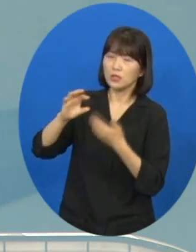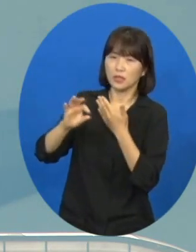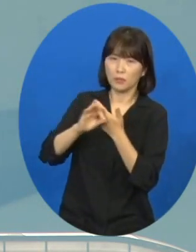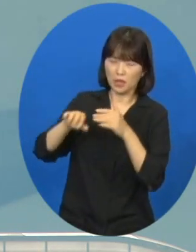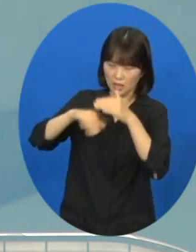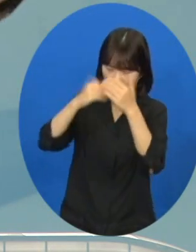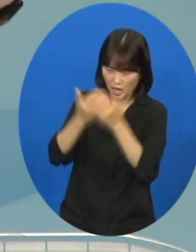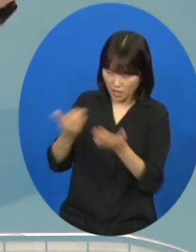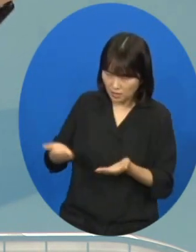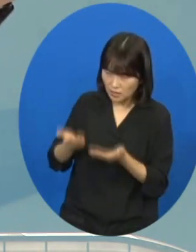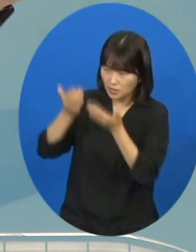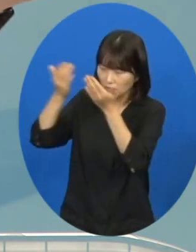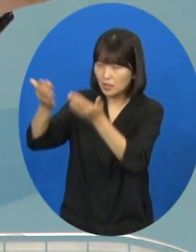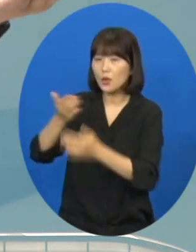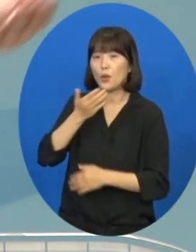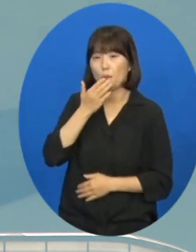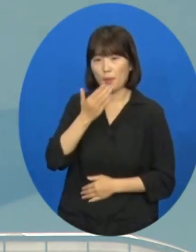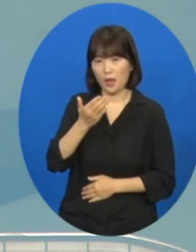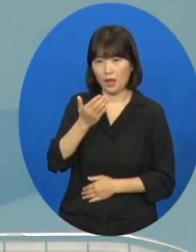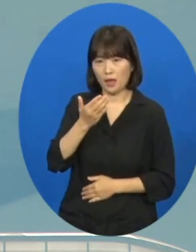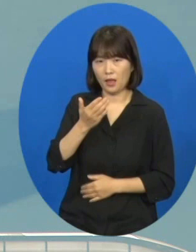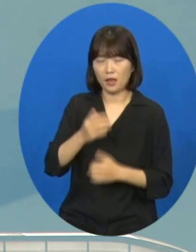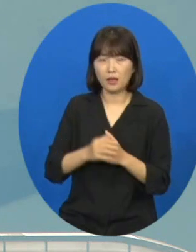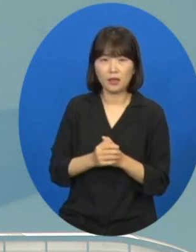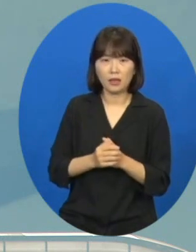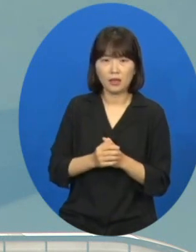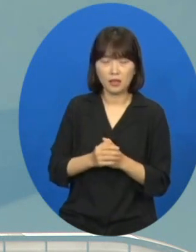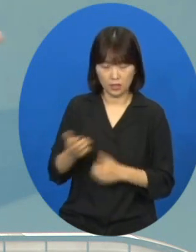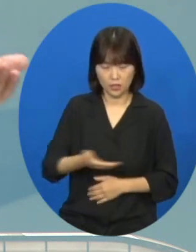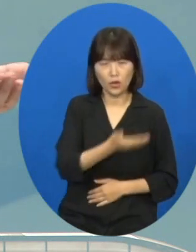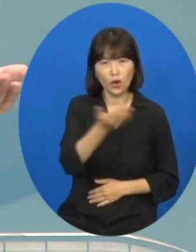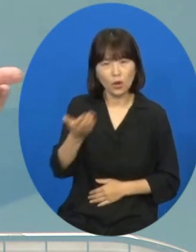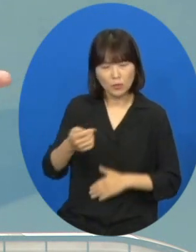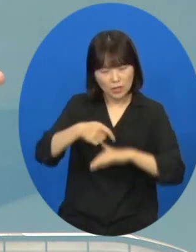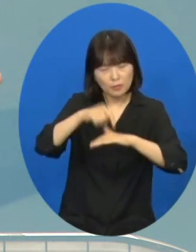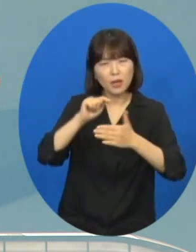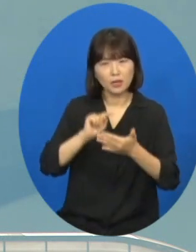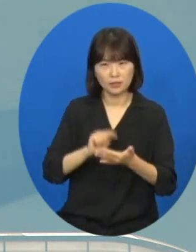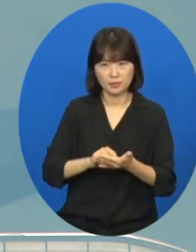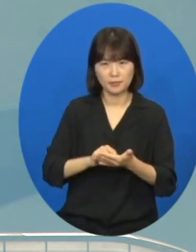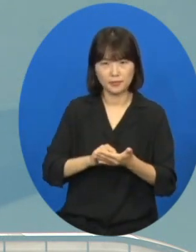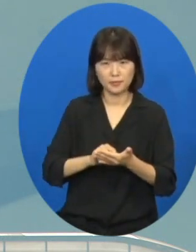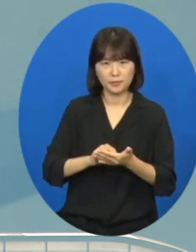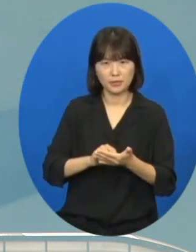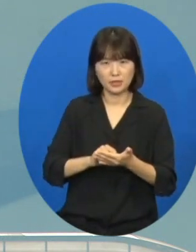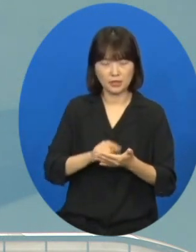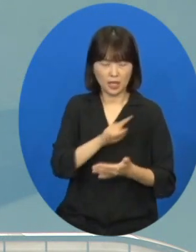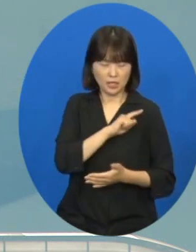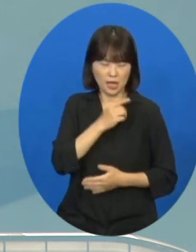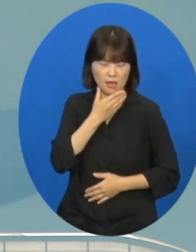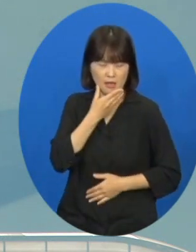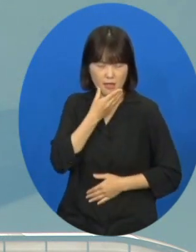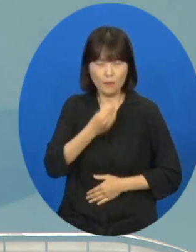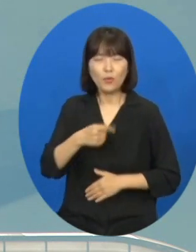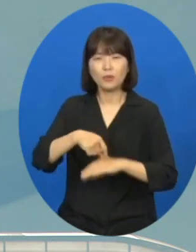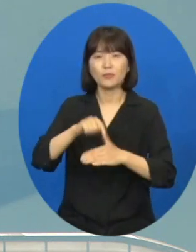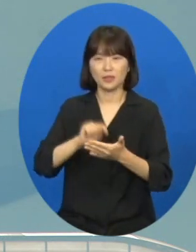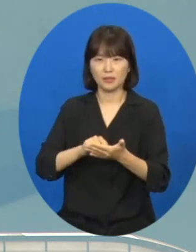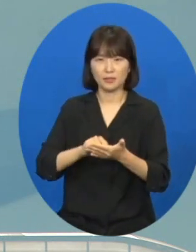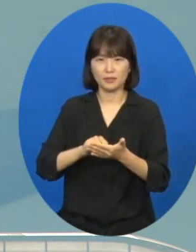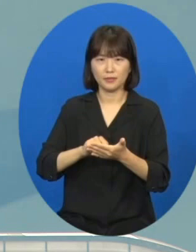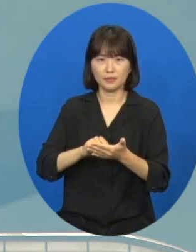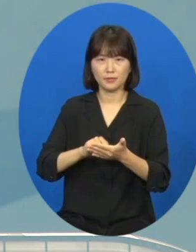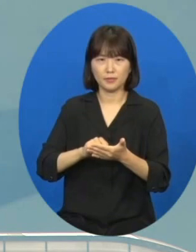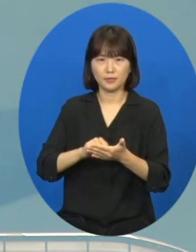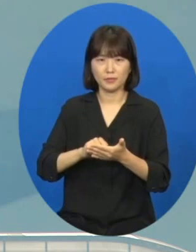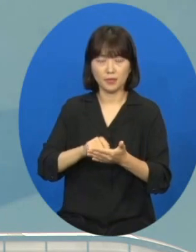다 드릴 수 있을 것 같아요. 여러분, 이 마음이 가장 행복한 거라고.